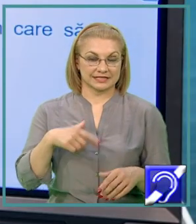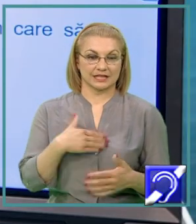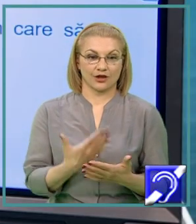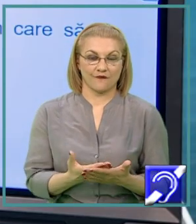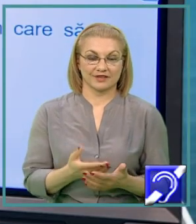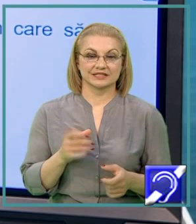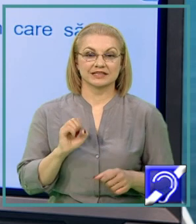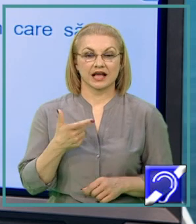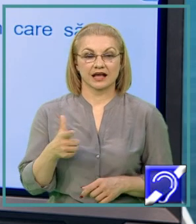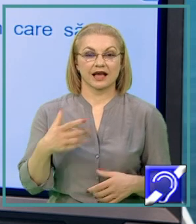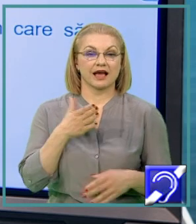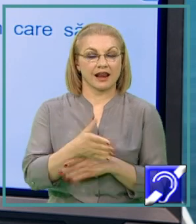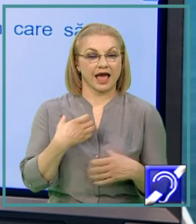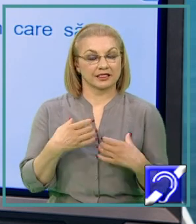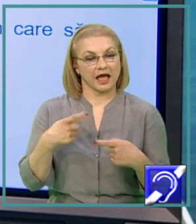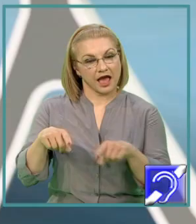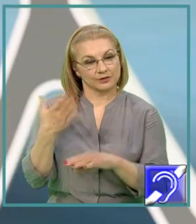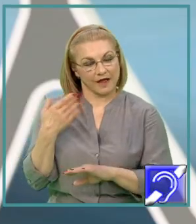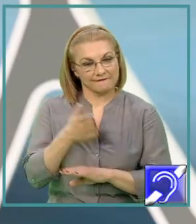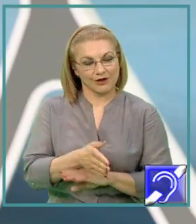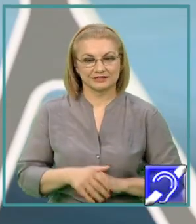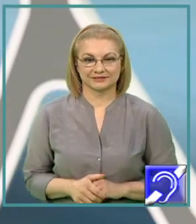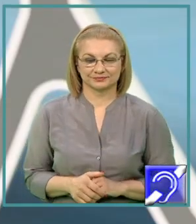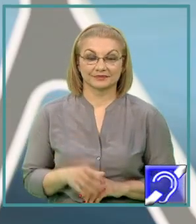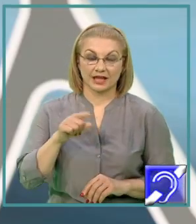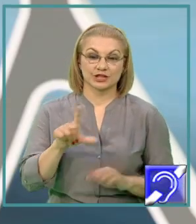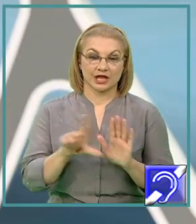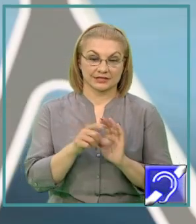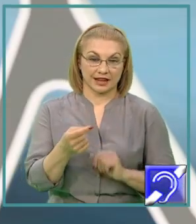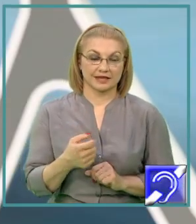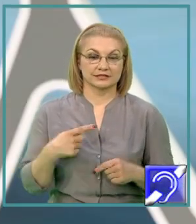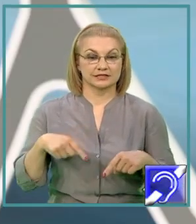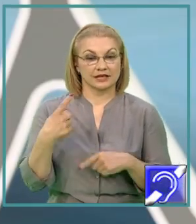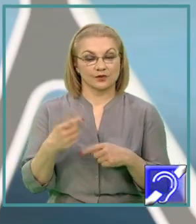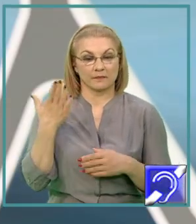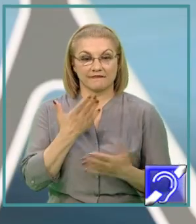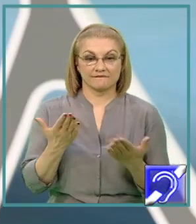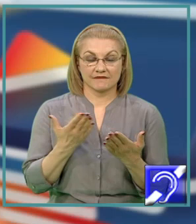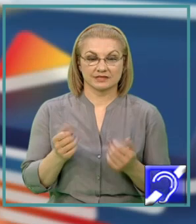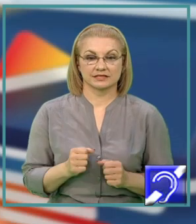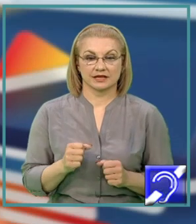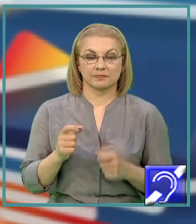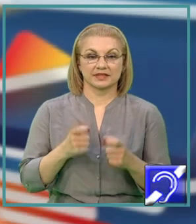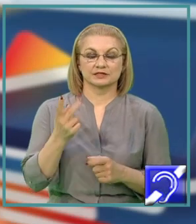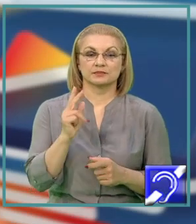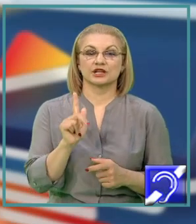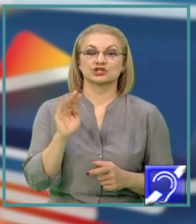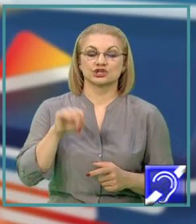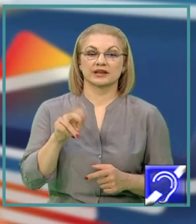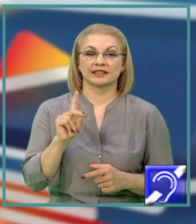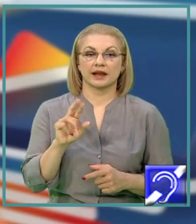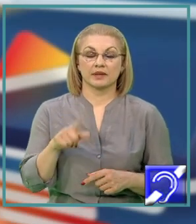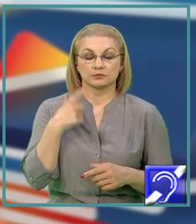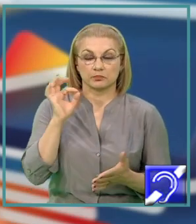că la teatru ați fost. În această lecție urmează să învățăm despre genul dramatic, propunându-ne ca